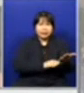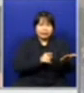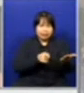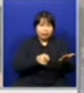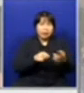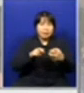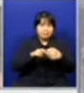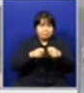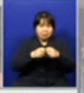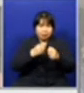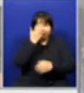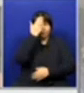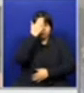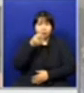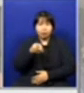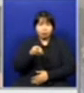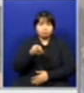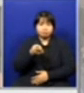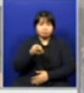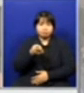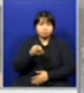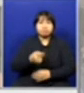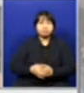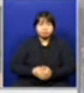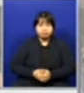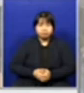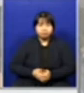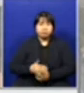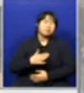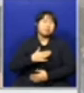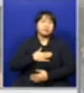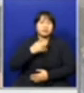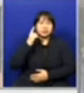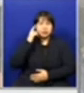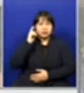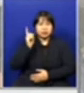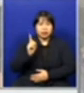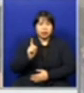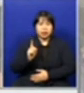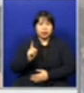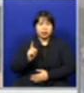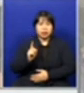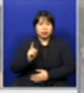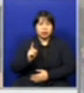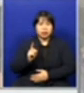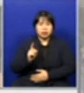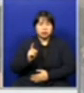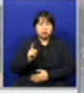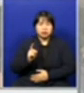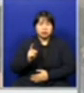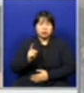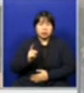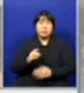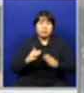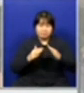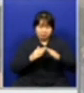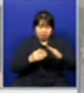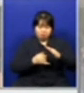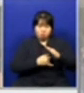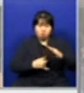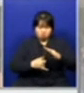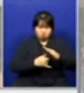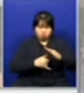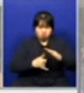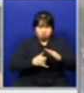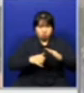การณ์ภาพที่ท่านเห็นขณะนี้เรียนว่าทุกคนอยู่บ้านหยุดเชื้อเพื่อ